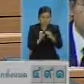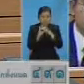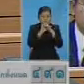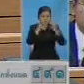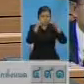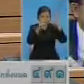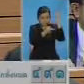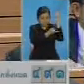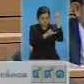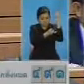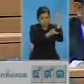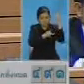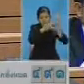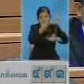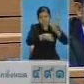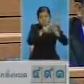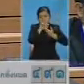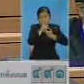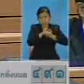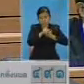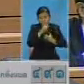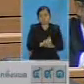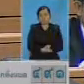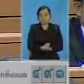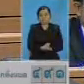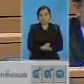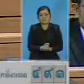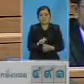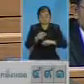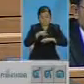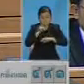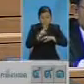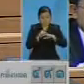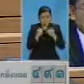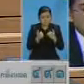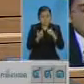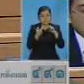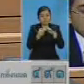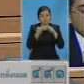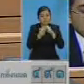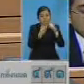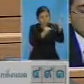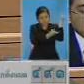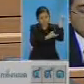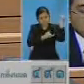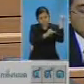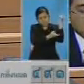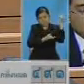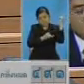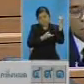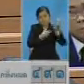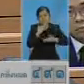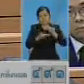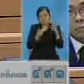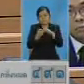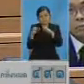ราตกต่ำท่านประธานที่เคารพครับที่จริงปัญหายางพาราเป็นปัญหาของผู้คน